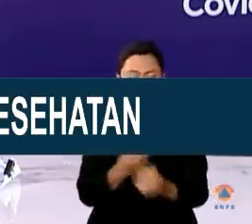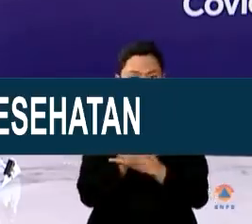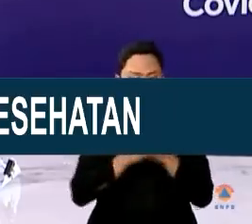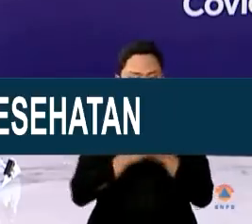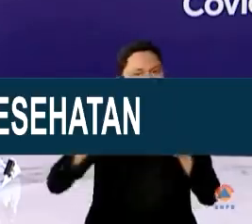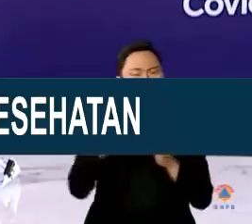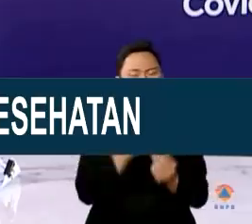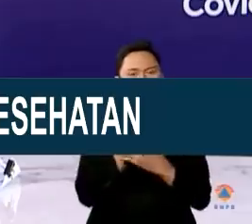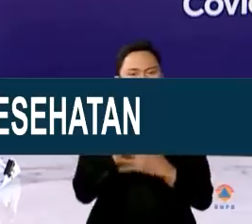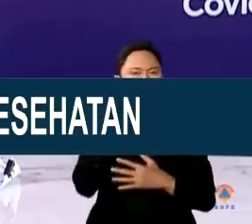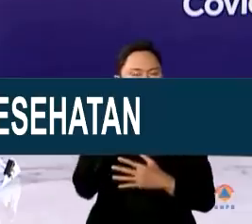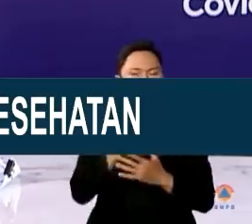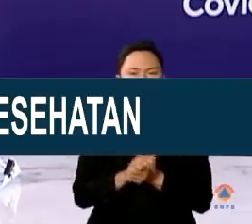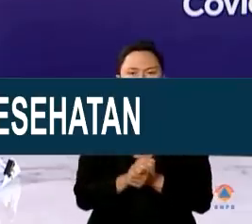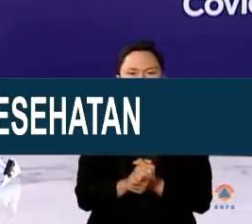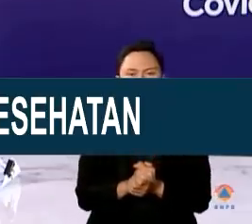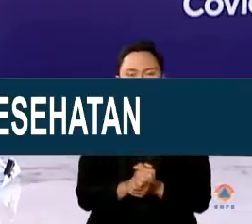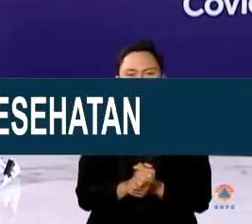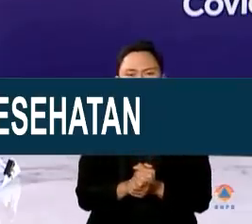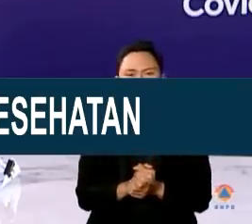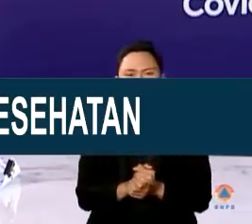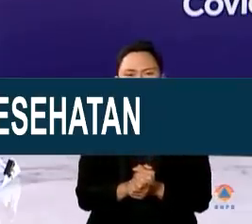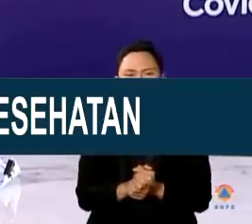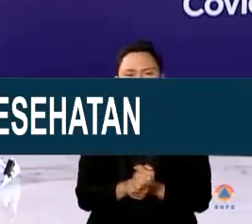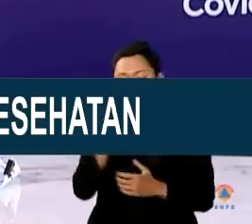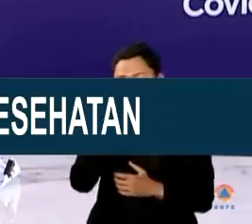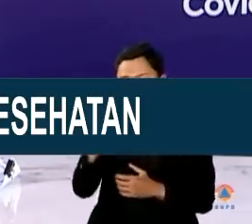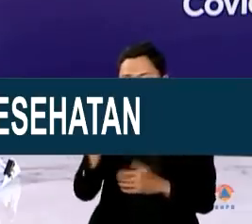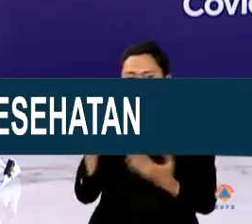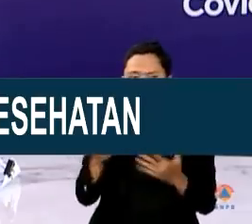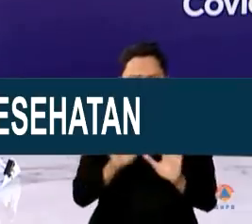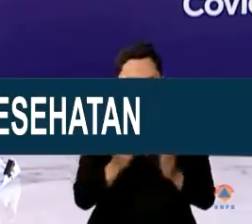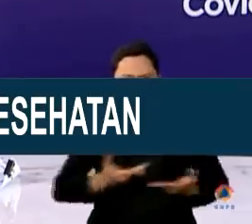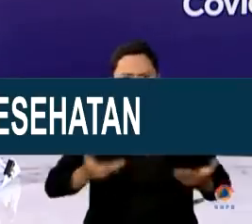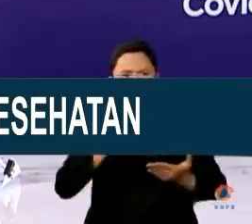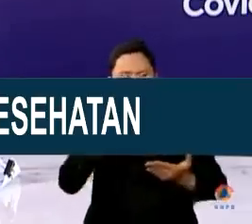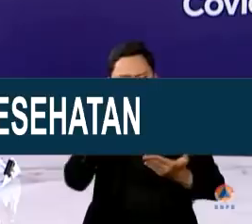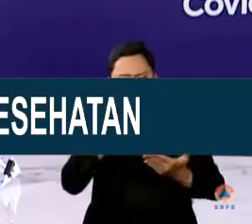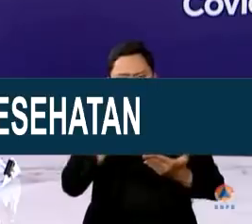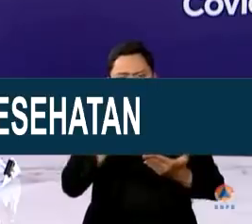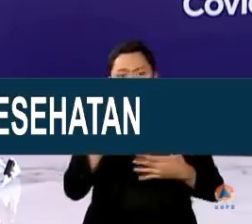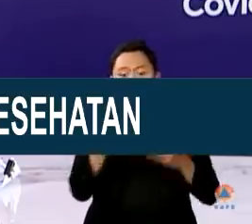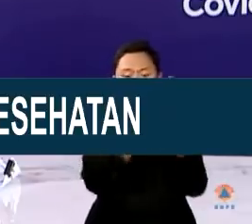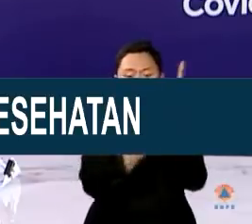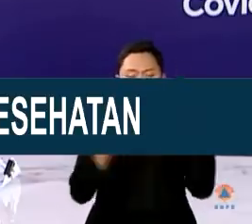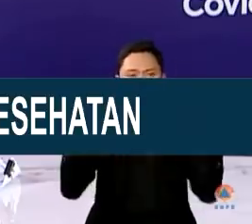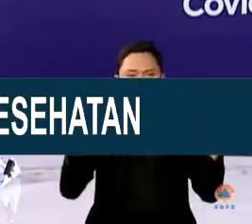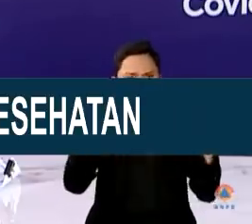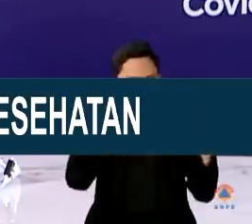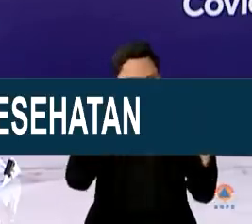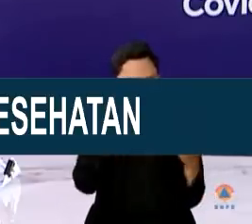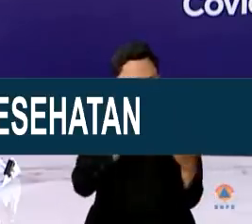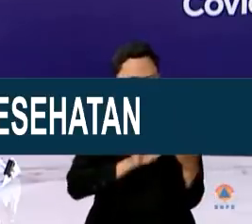besar lagi. Kelalaian ataupun ketidakpedulian terhadap kondisi ini, serta terhadap protokol